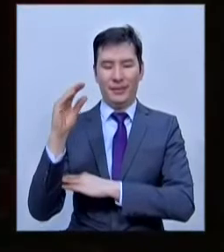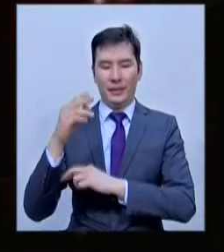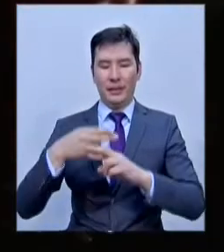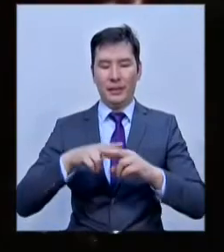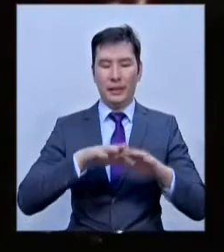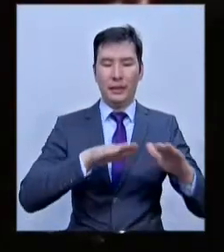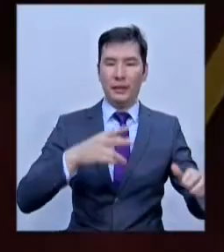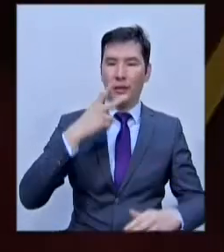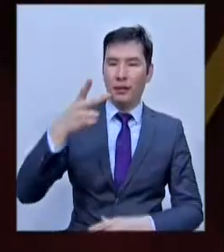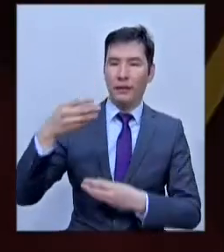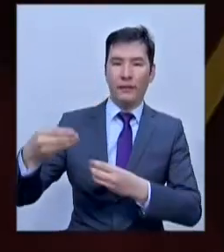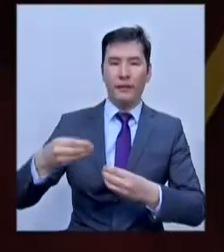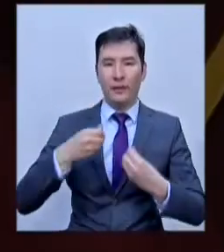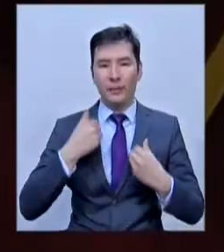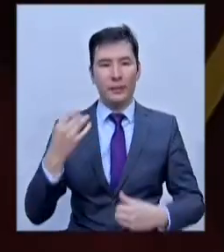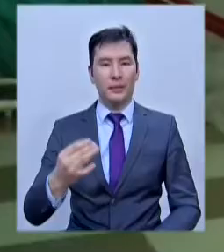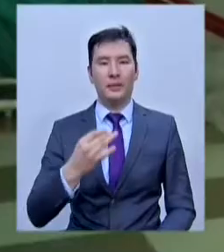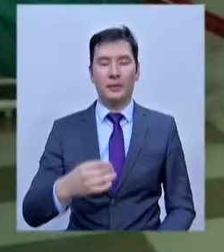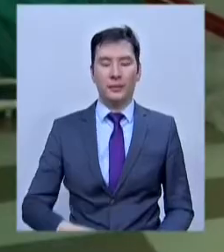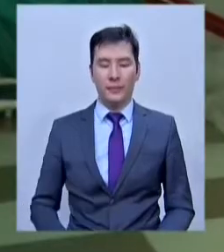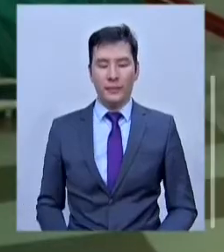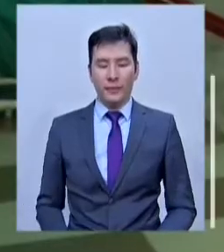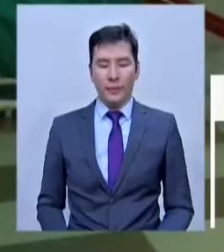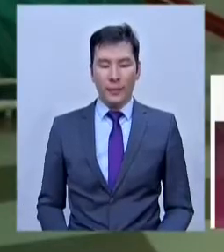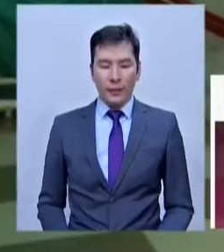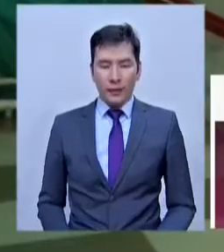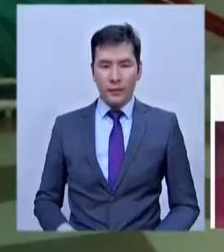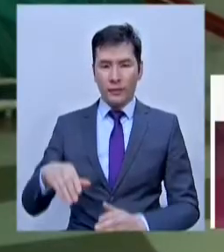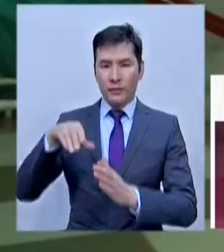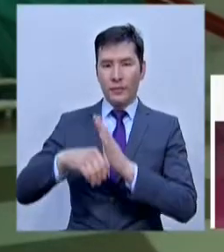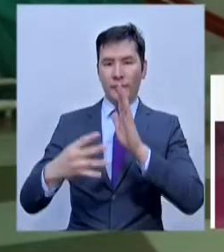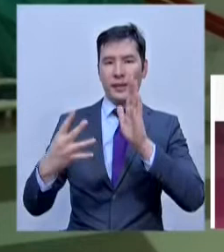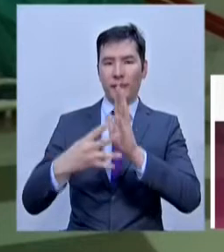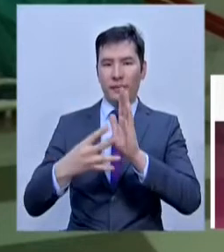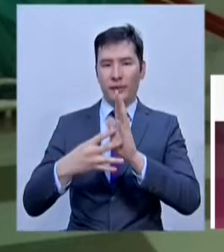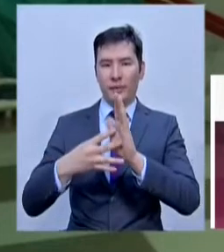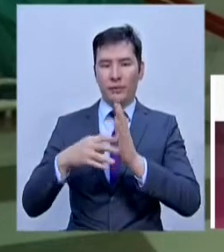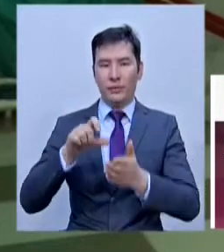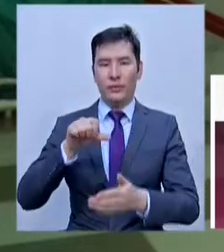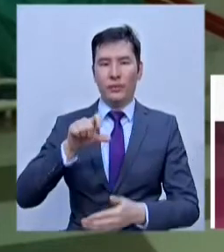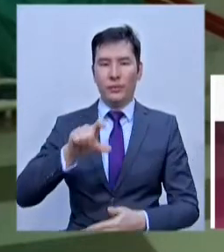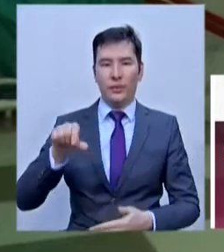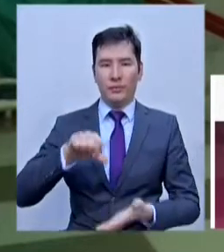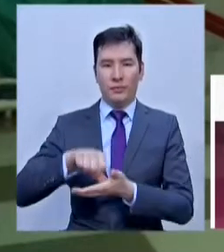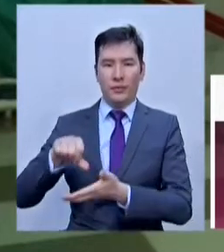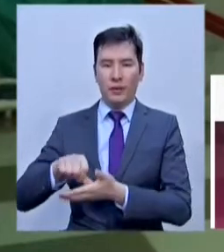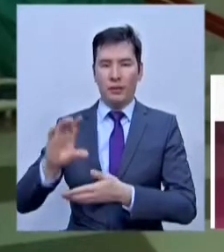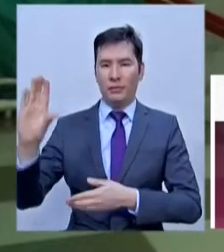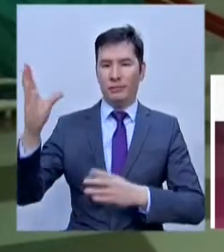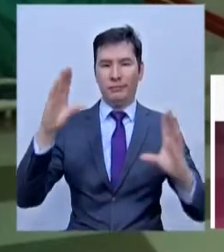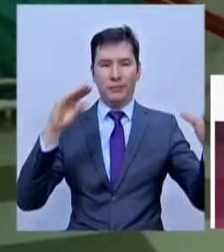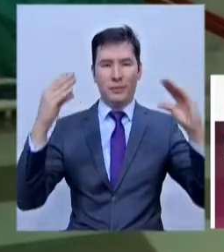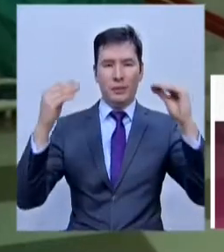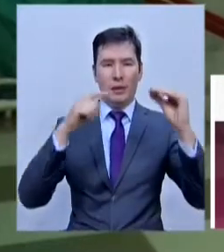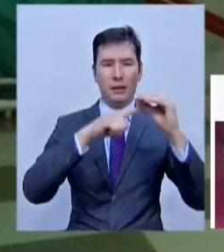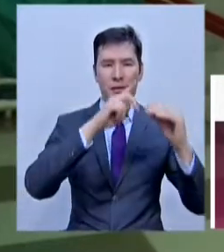ұмытылмас мерекелік көңіл күй сыйлады. Заняты 9 актеров. Қойылымды 9 актер алып шықты. Олардың ішінде Ханзада, Күлше